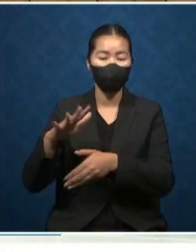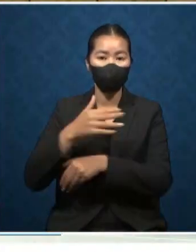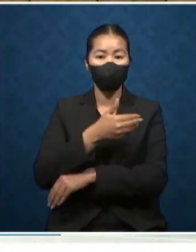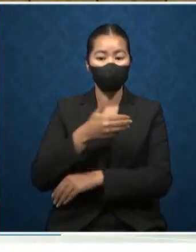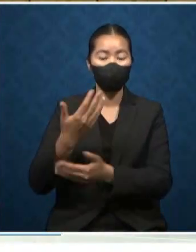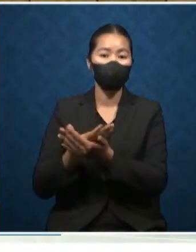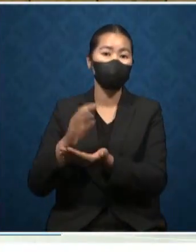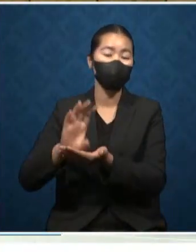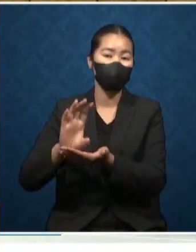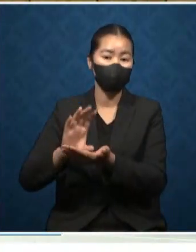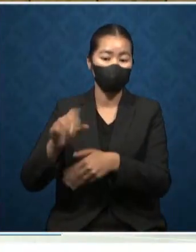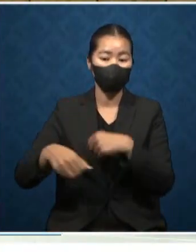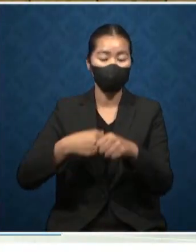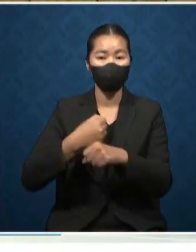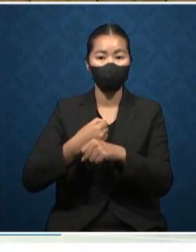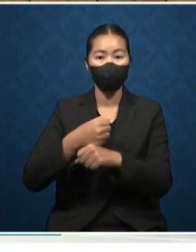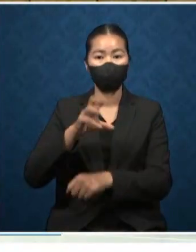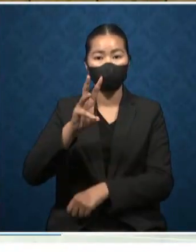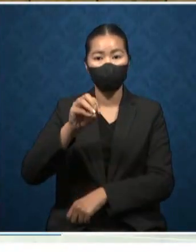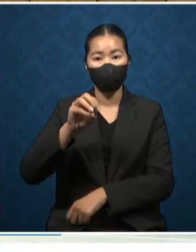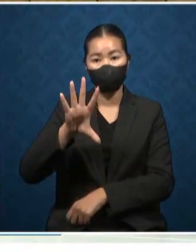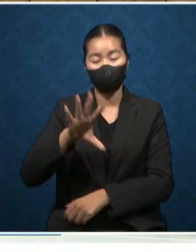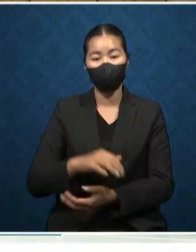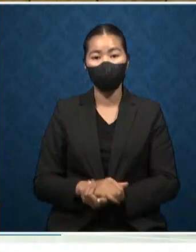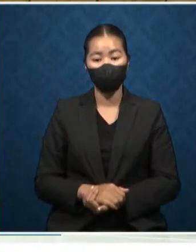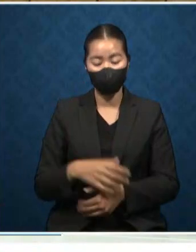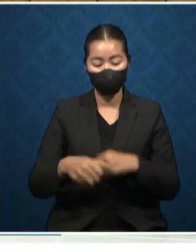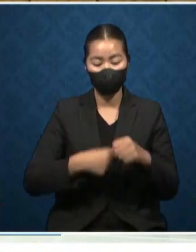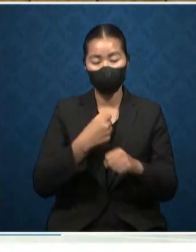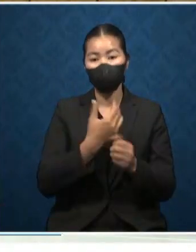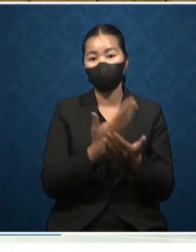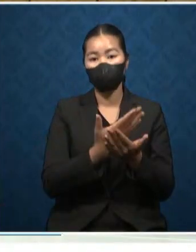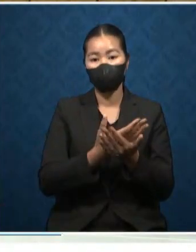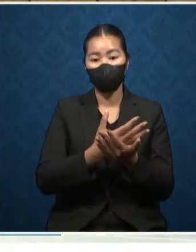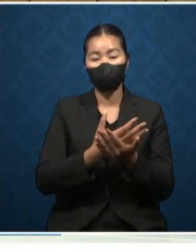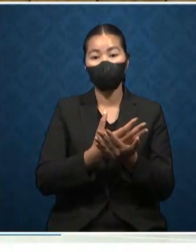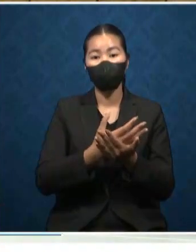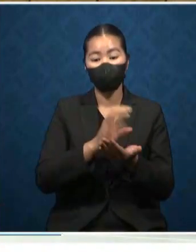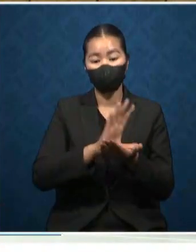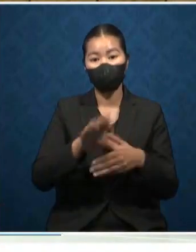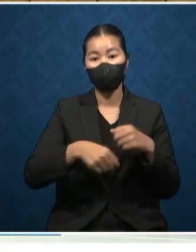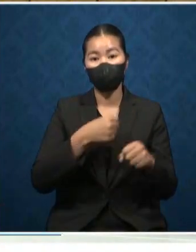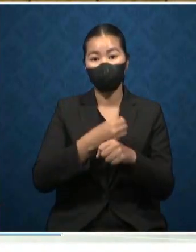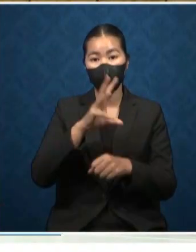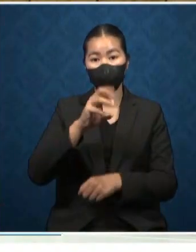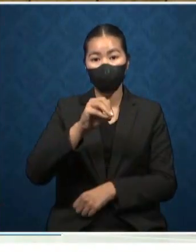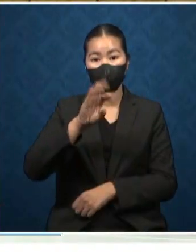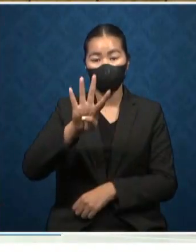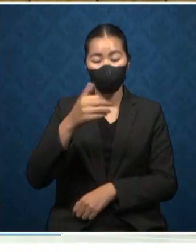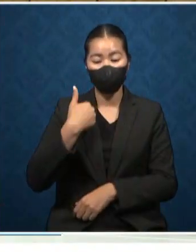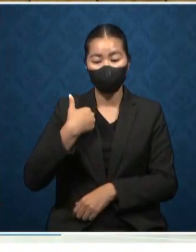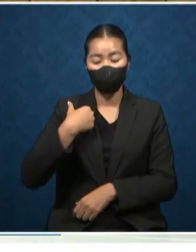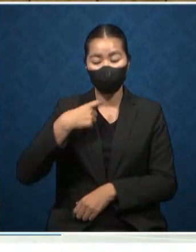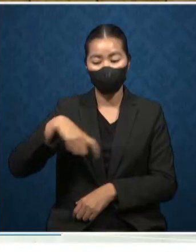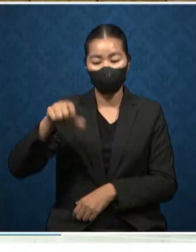ประมาณพ.ศ 25565ในปีงบประมาณพ.ศ 2564สำนักงานศาลยุติธรรมมีหน่วย